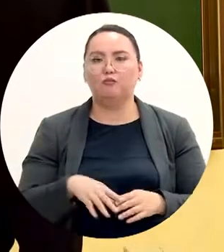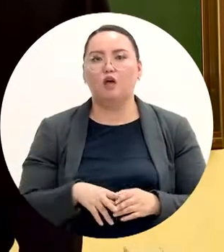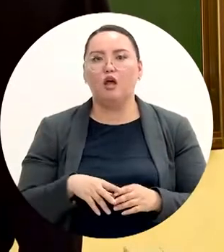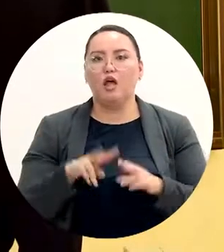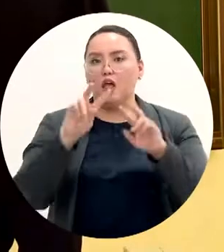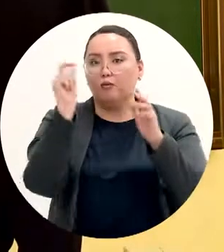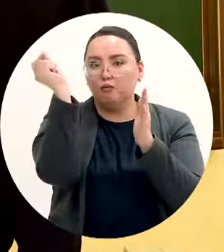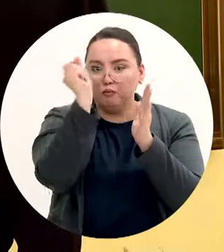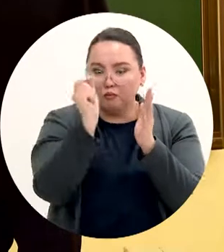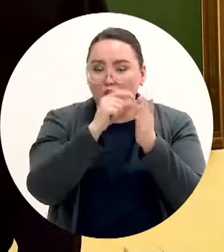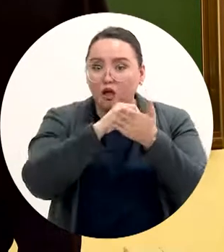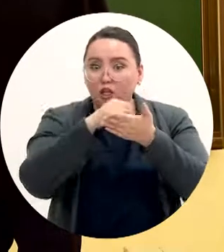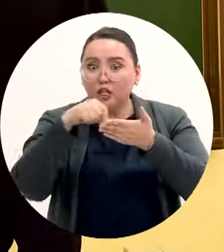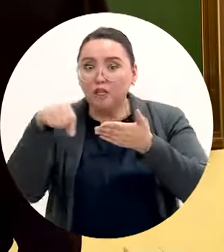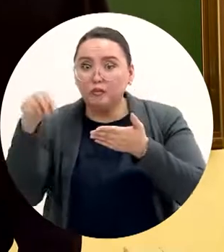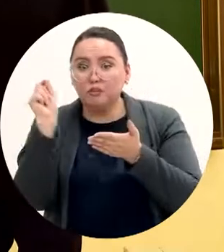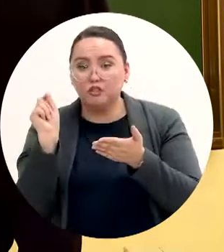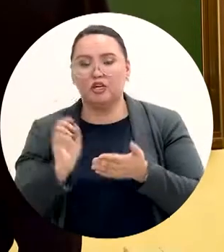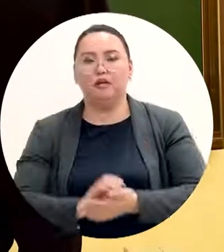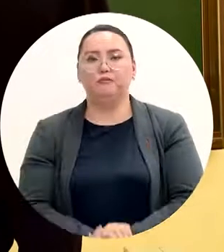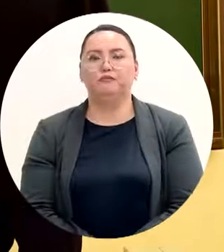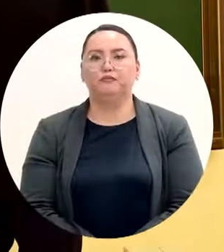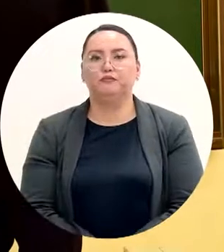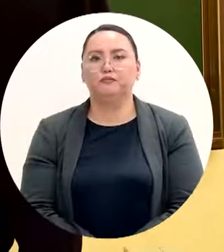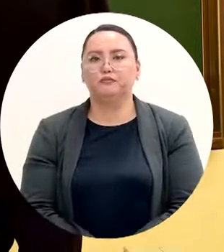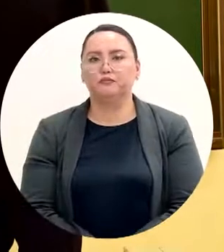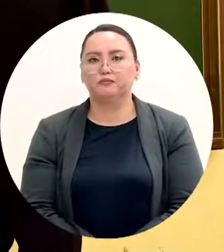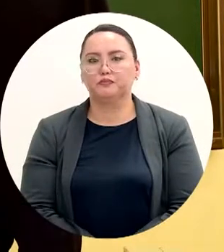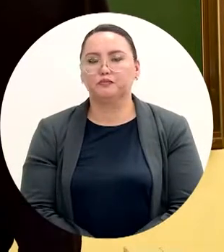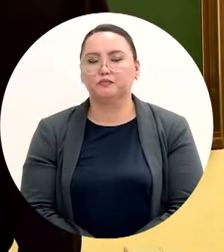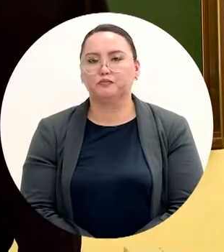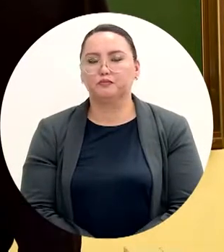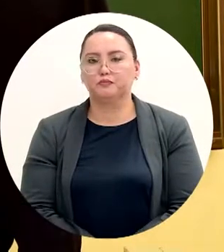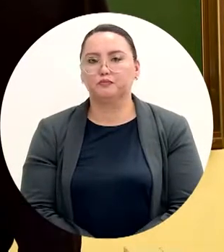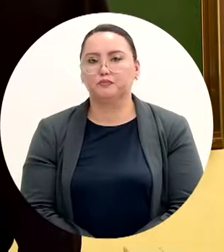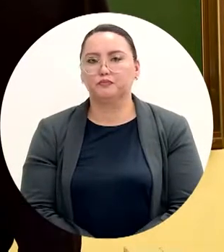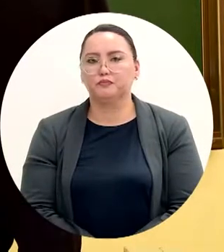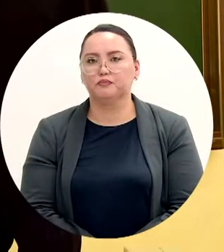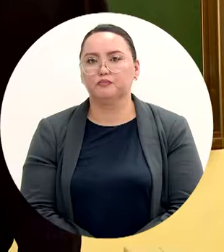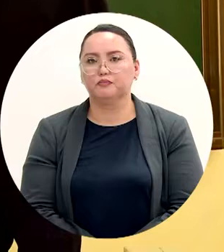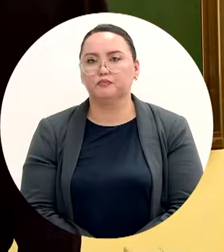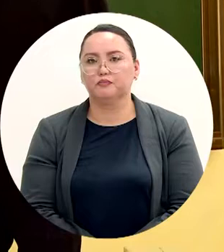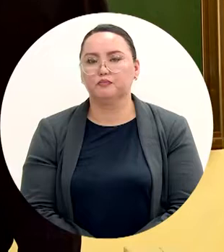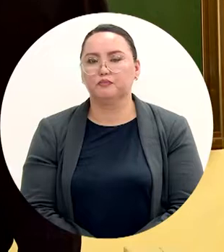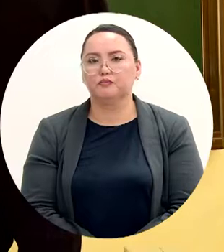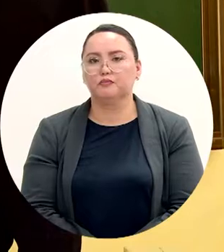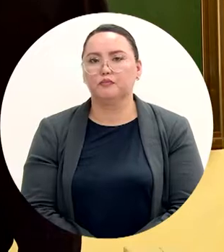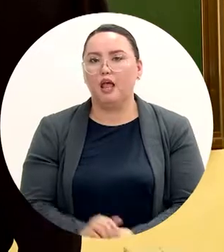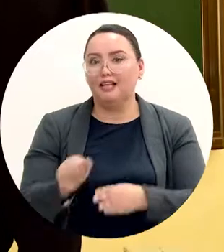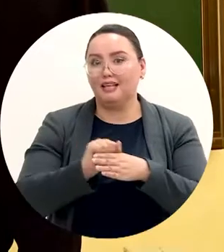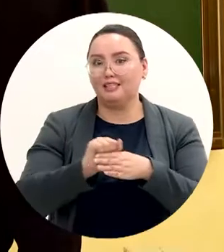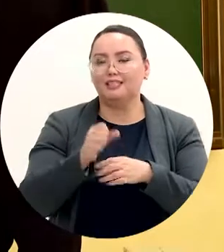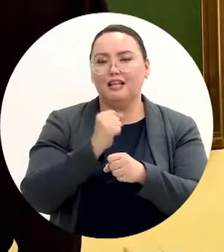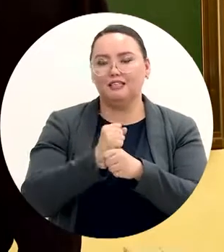өгүүлэлхийг кирилл бичигт буулгараа. Мөн талын 117, 118, 119